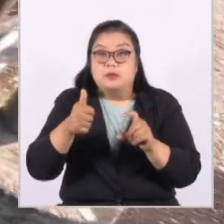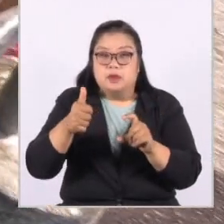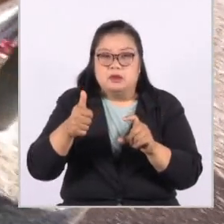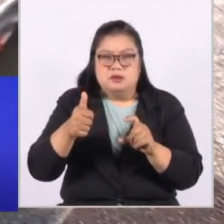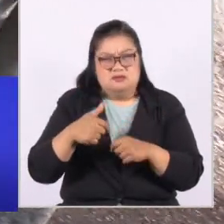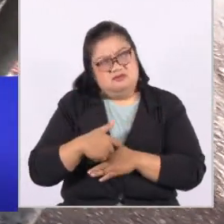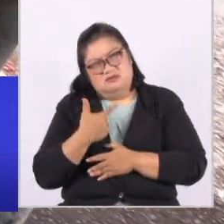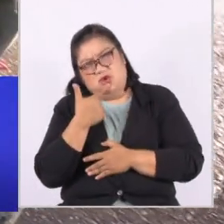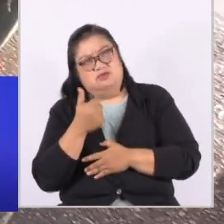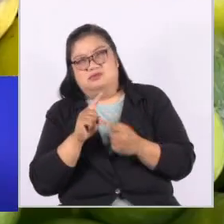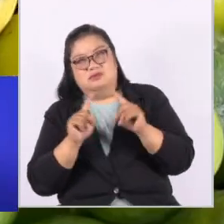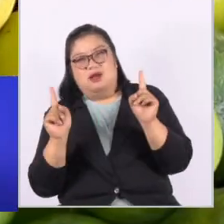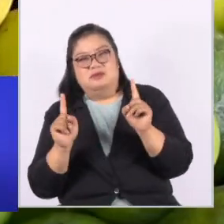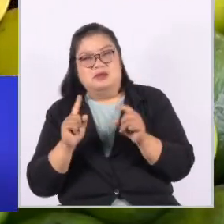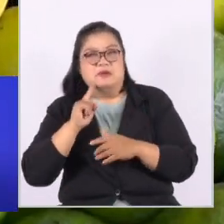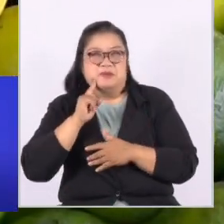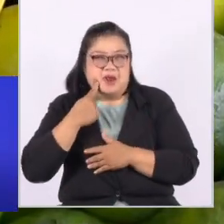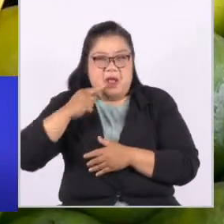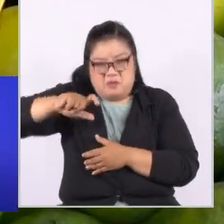อร่อยเหมือนกันนะคะ